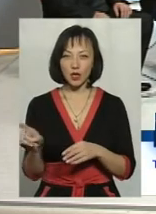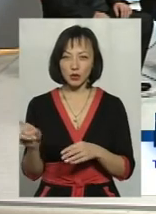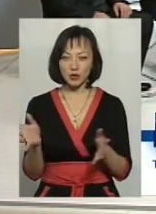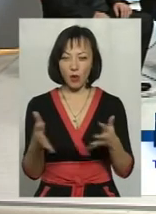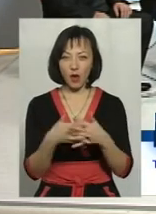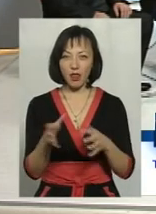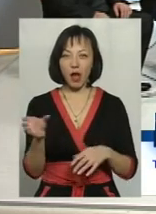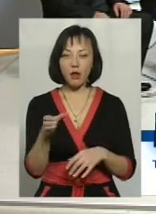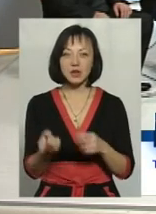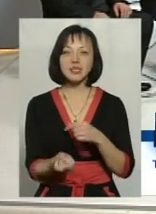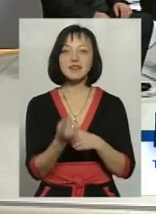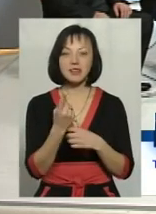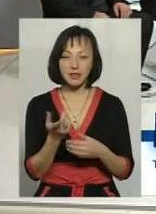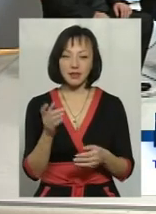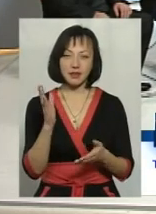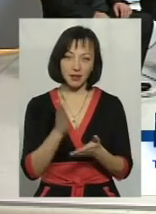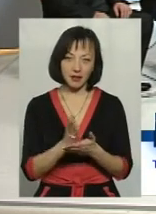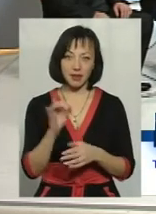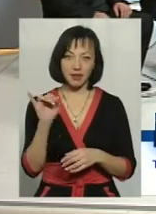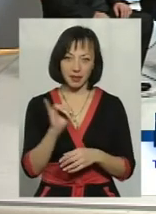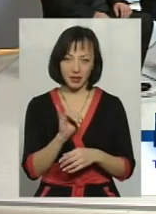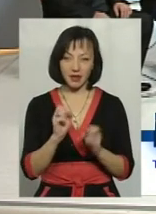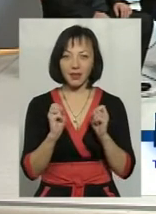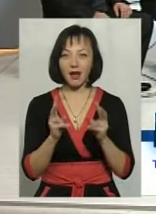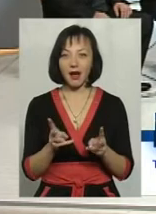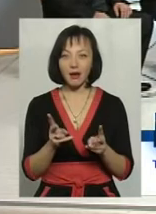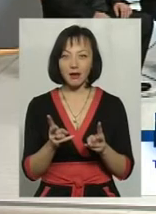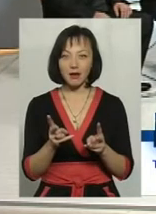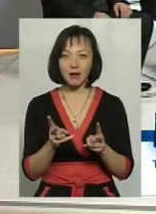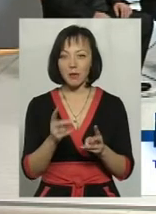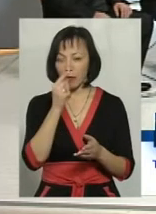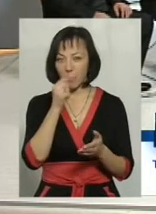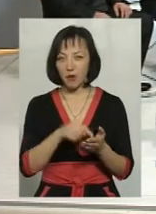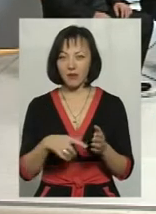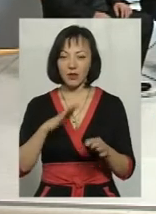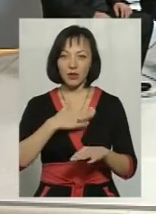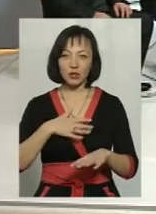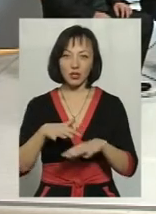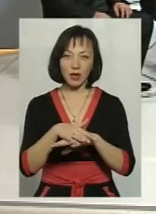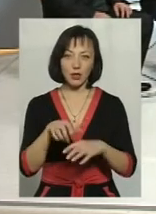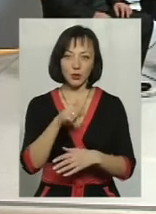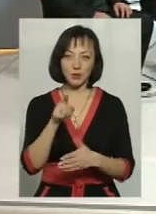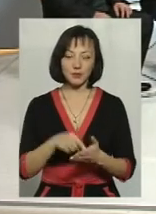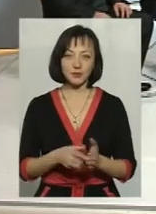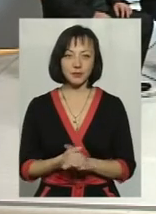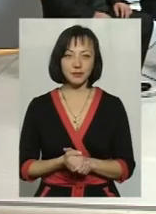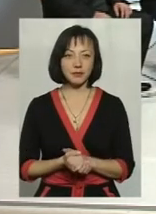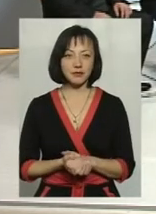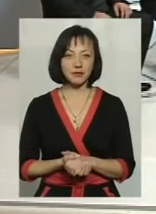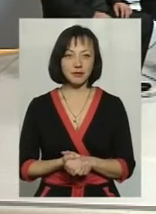він береться і як він прийшов на наш ринок. Хто